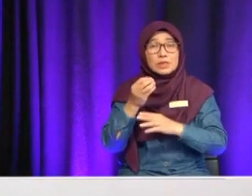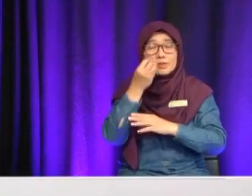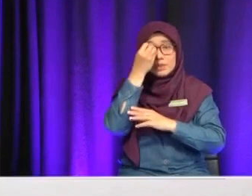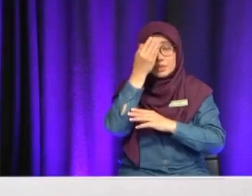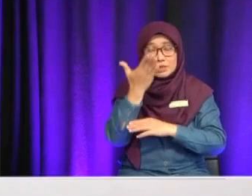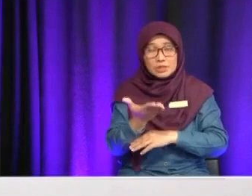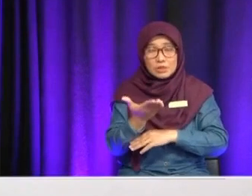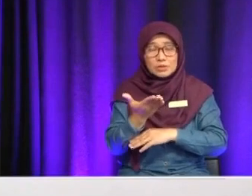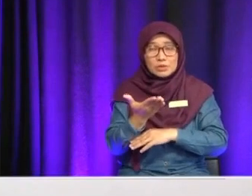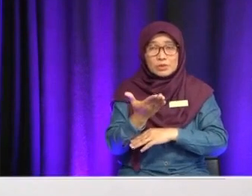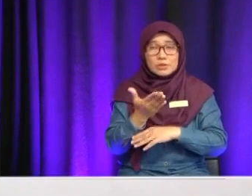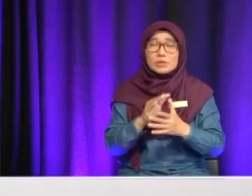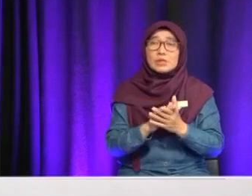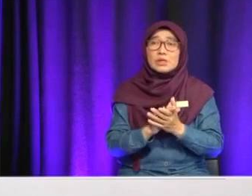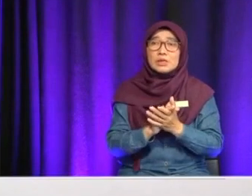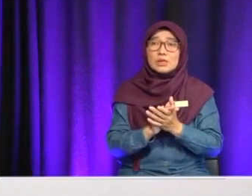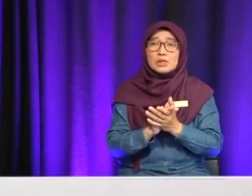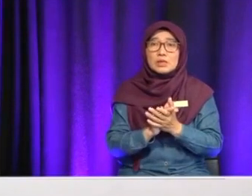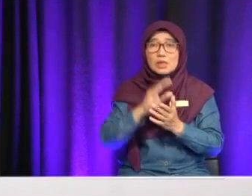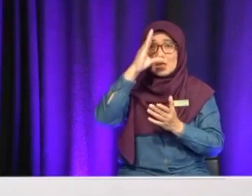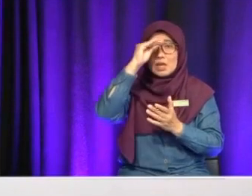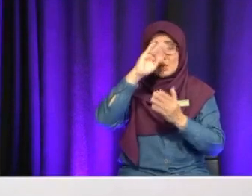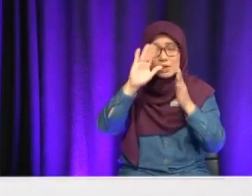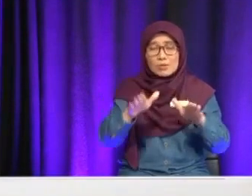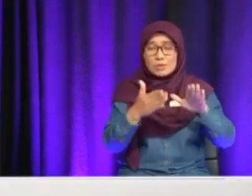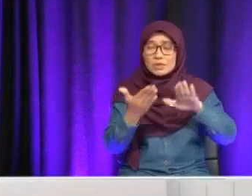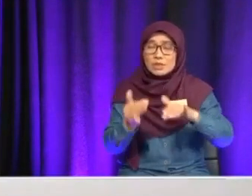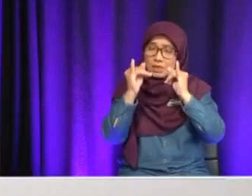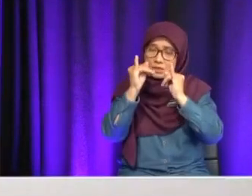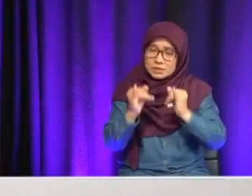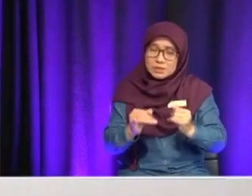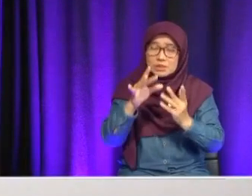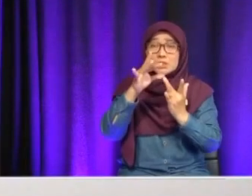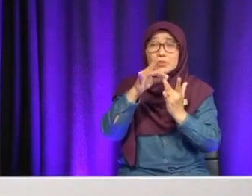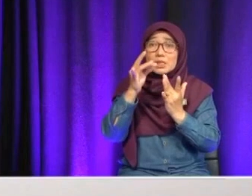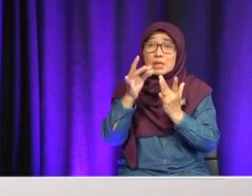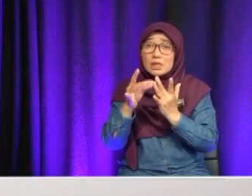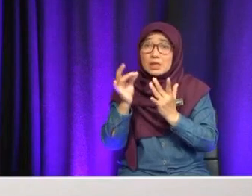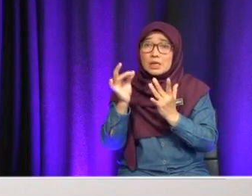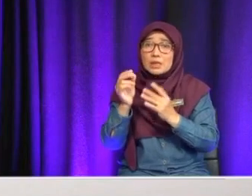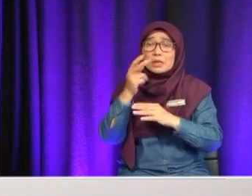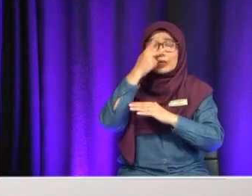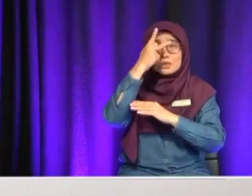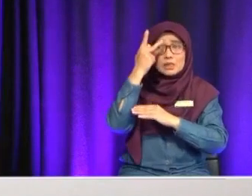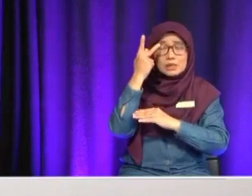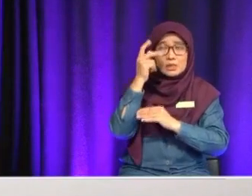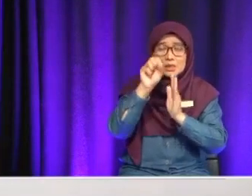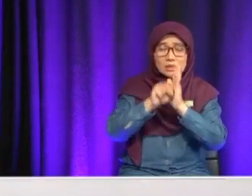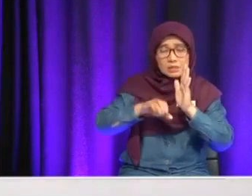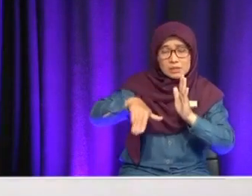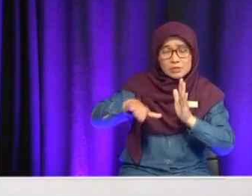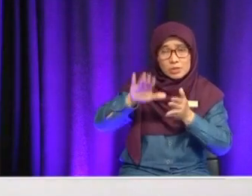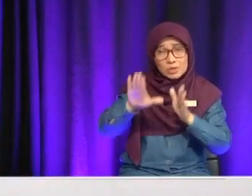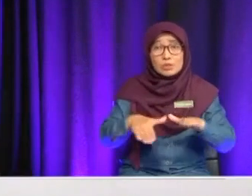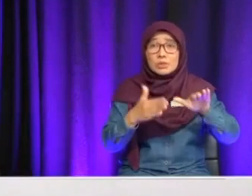si arwah ini adalah insan terpilih. Kenapa Ustazah kata begitu? Kerana arwah tadi sebelum dia